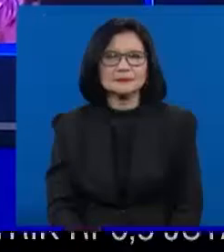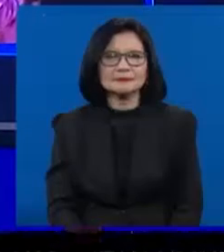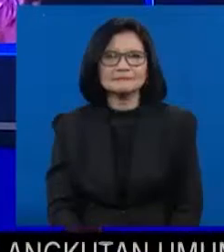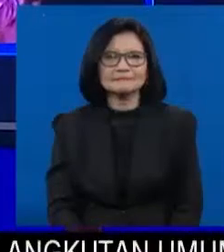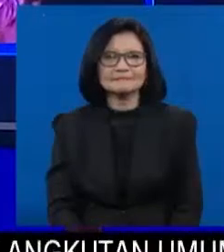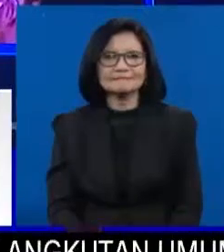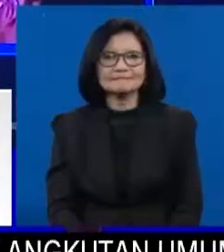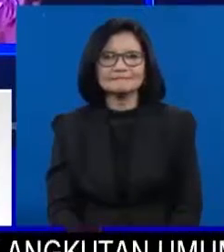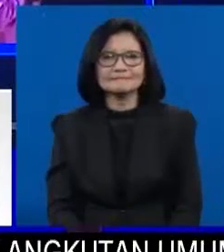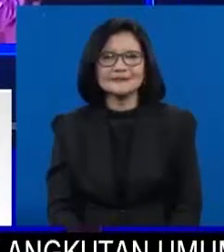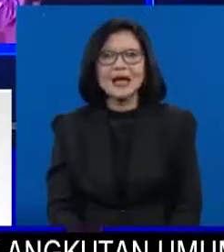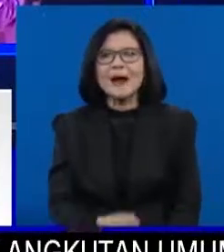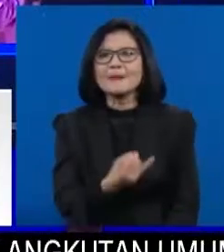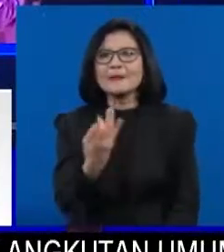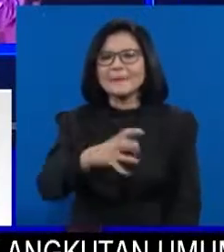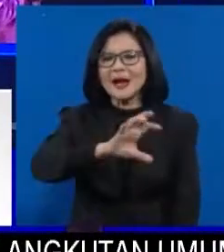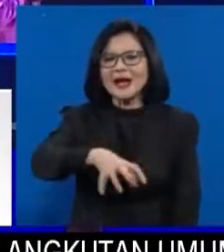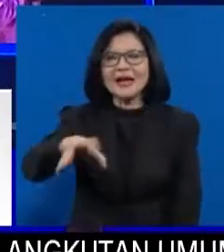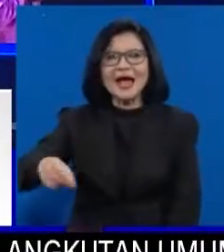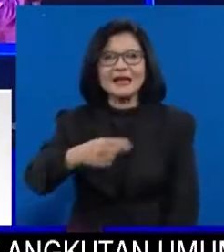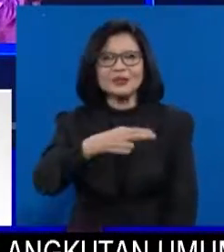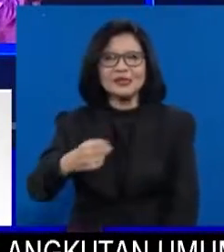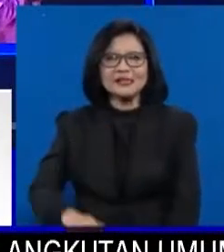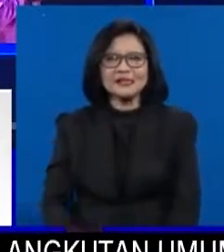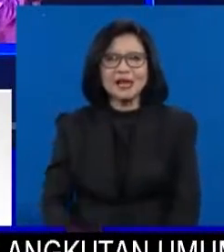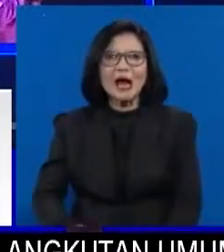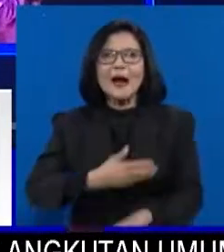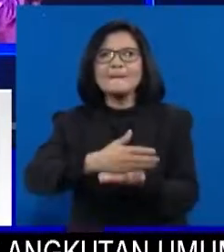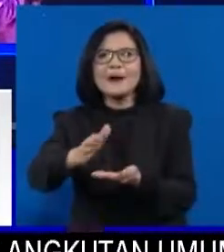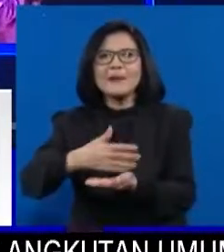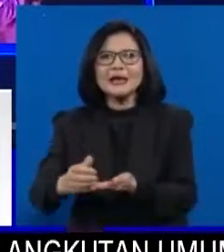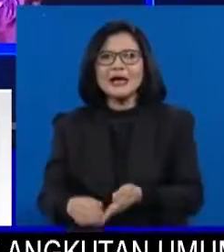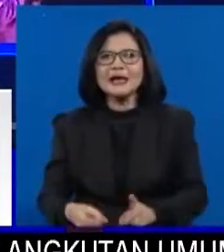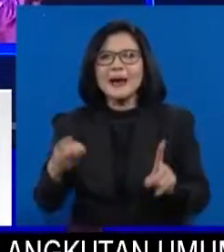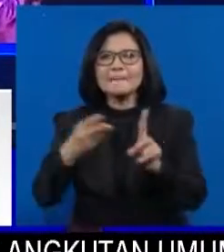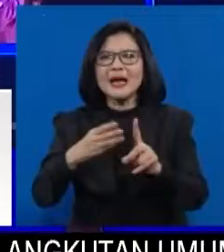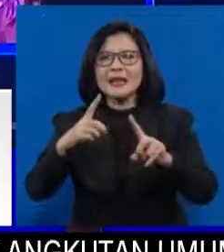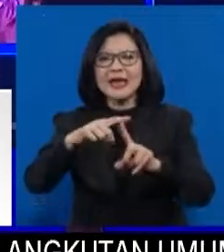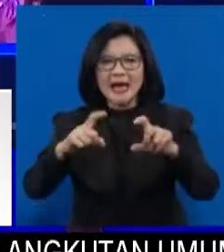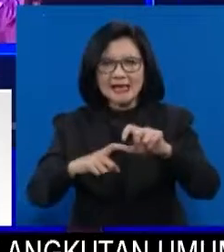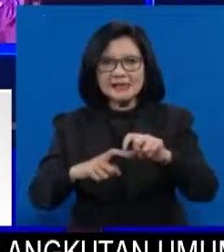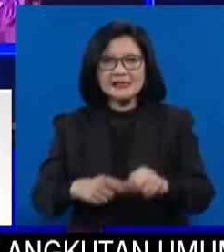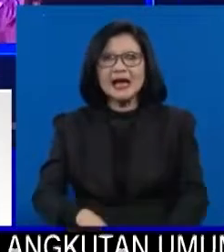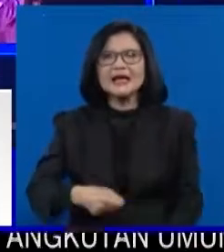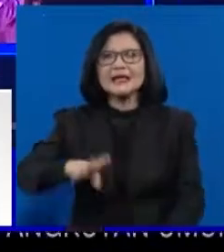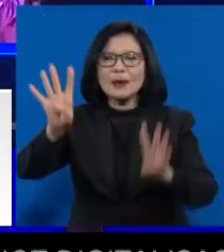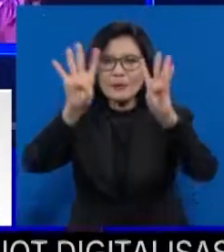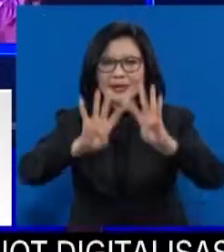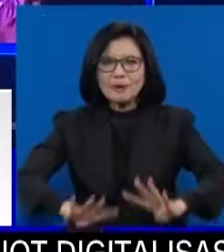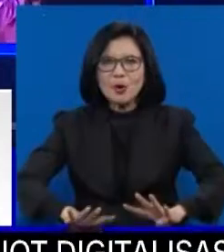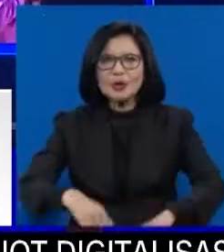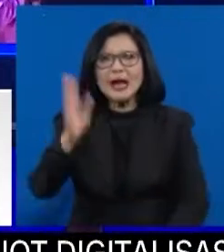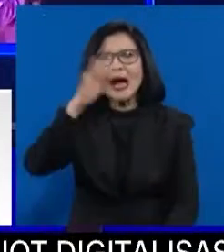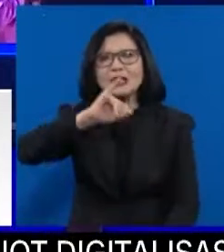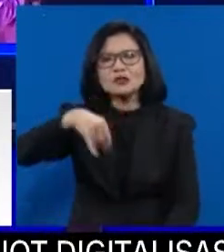Selanjutnya kita ke informasi dari sejumlah daerah di tanah air. Pembagian dana bantuan sosial di kantor Kecamatan Sukajaya, Kabupaten Bogor, Jawa Barat, Jumat